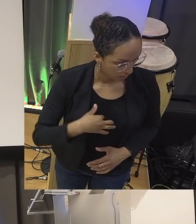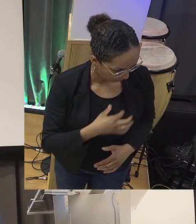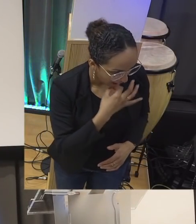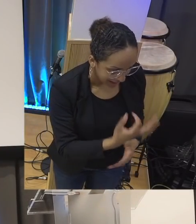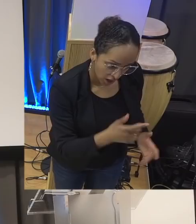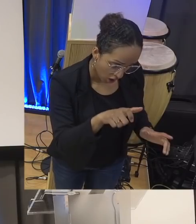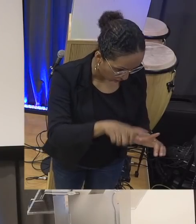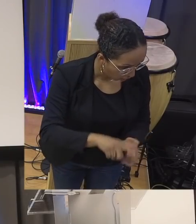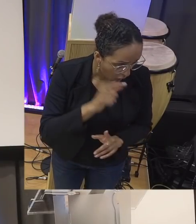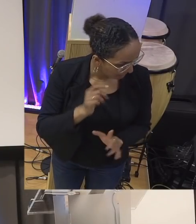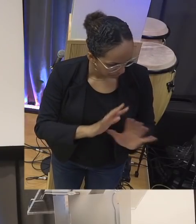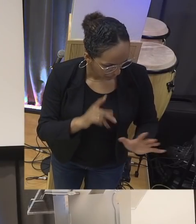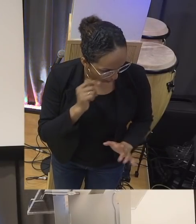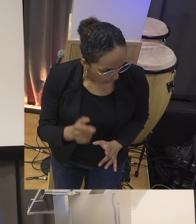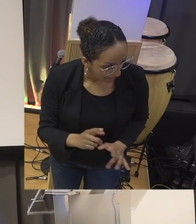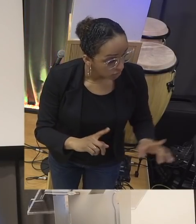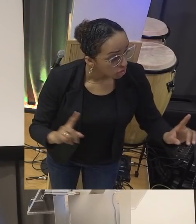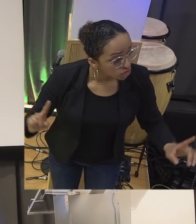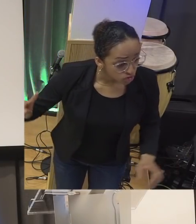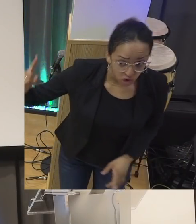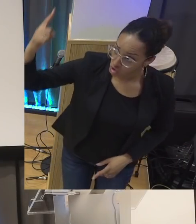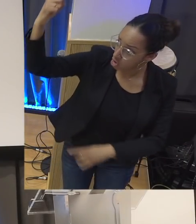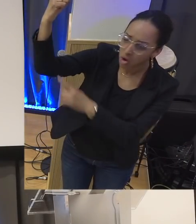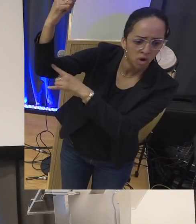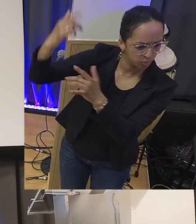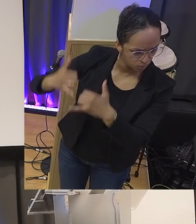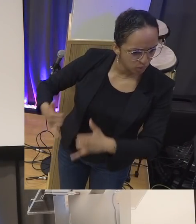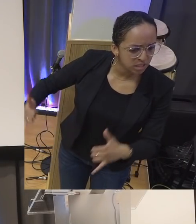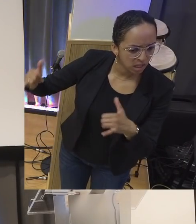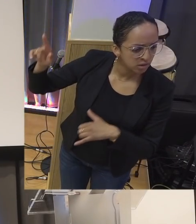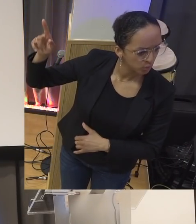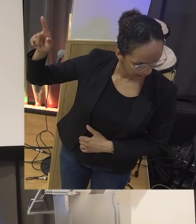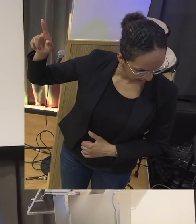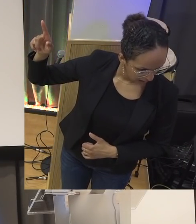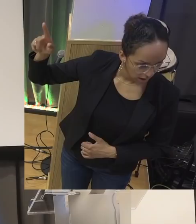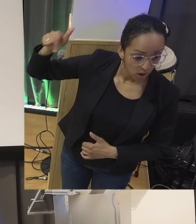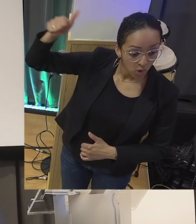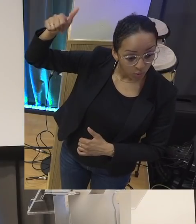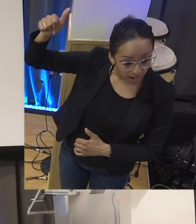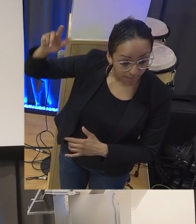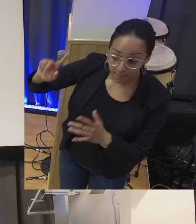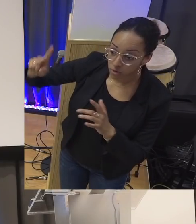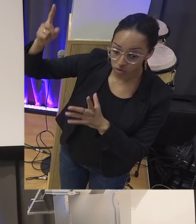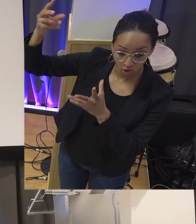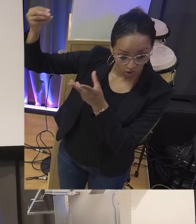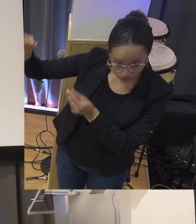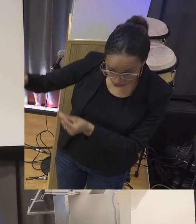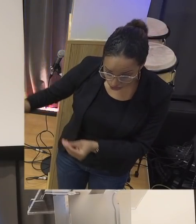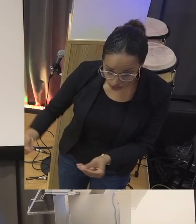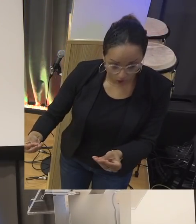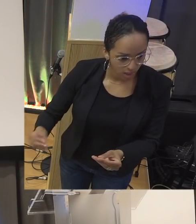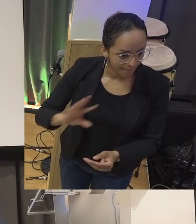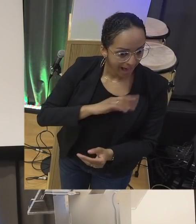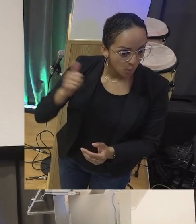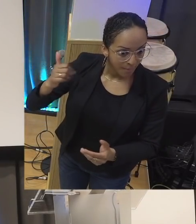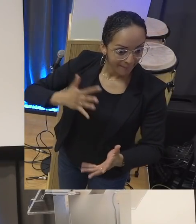Dieu, qui est tout puissant, met au service de sa puissance, al-mahabba, son amour,